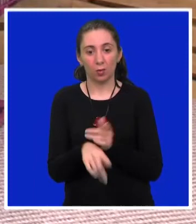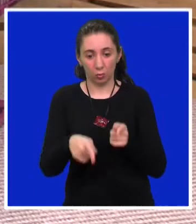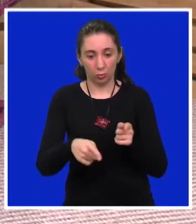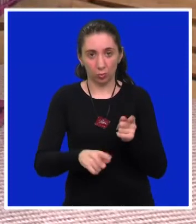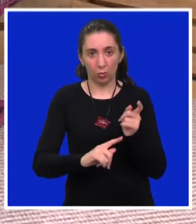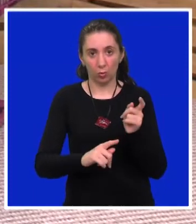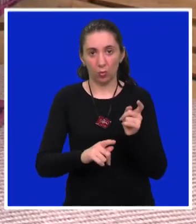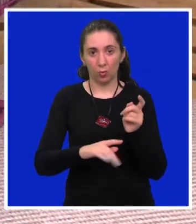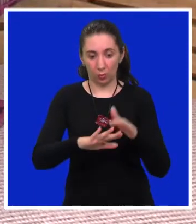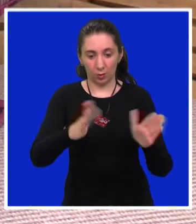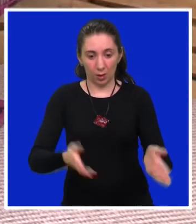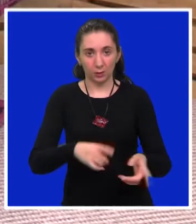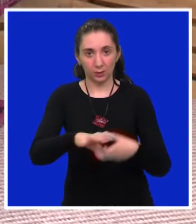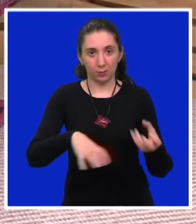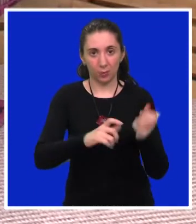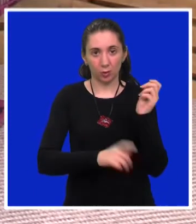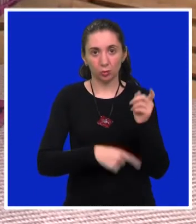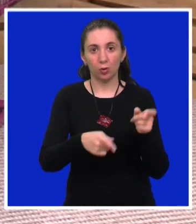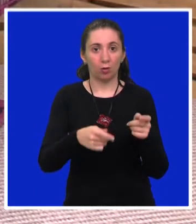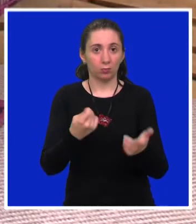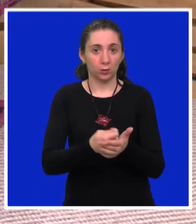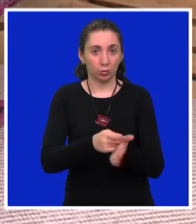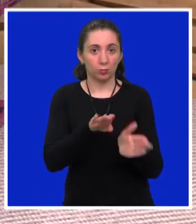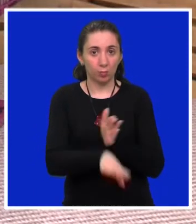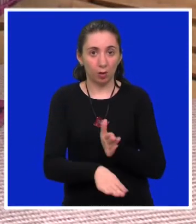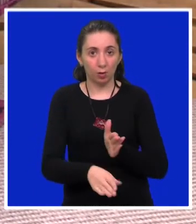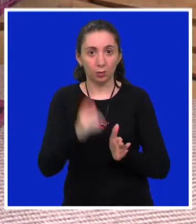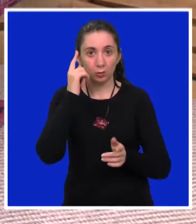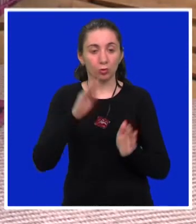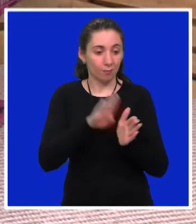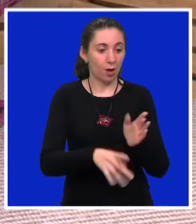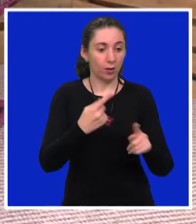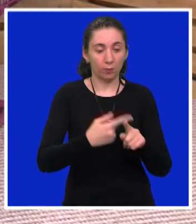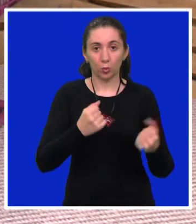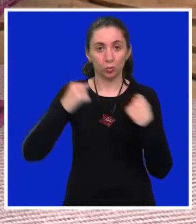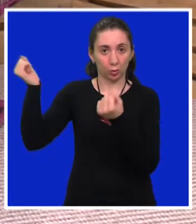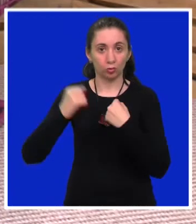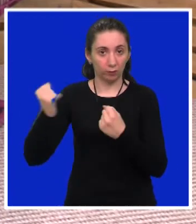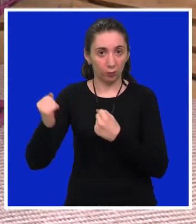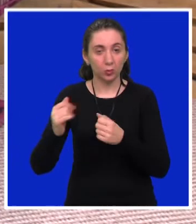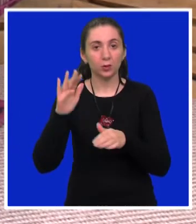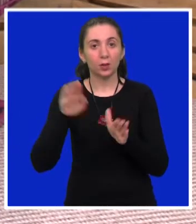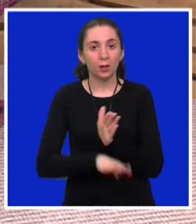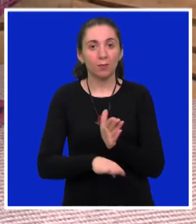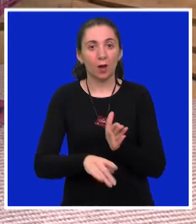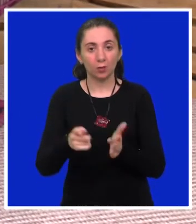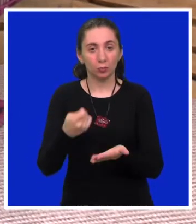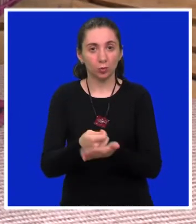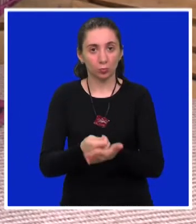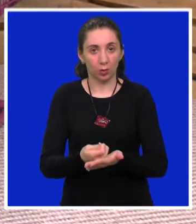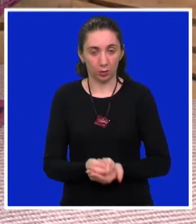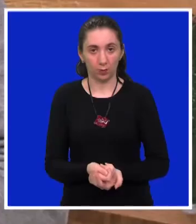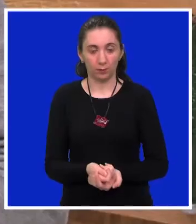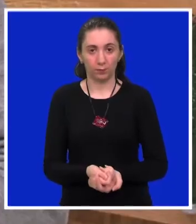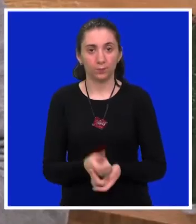u toj kanti za miješani komunalni otpad, to će cijena biti manja. Znači, manje će biti odvoza i manje će se